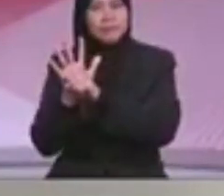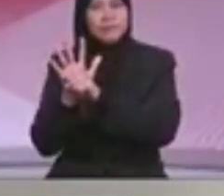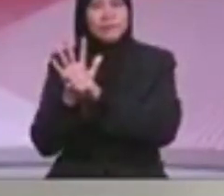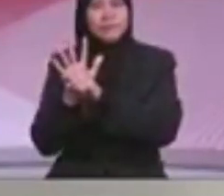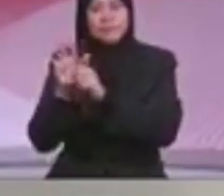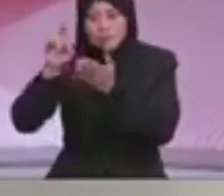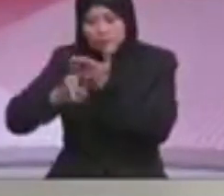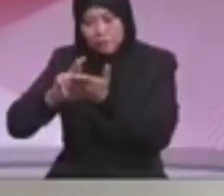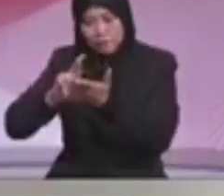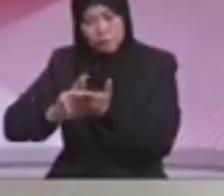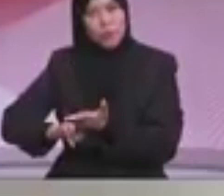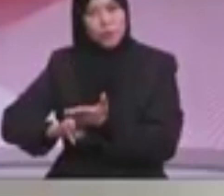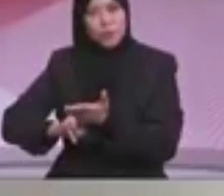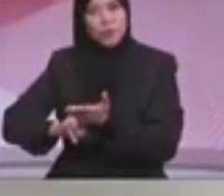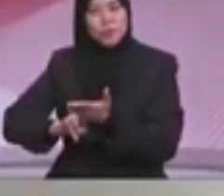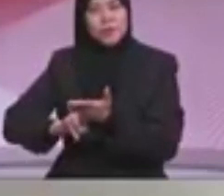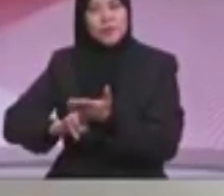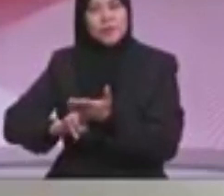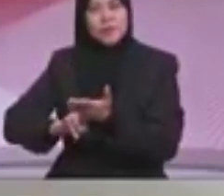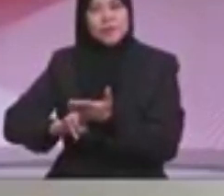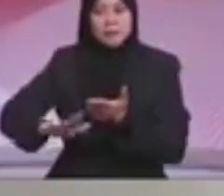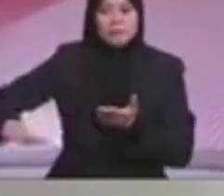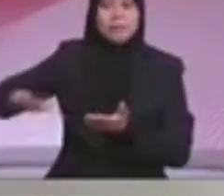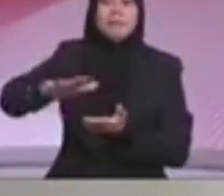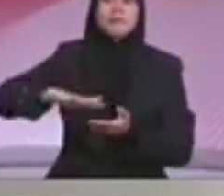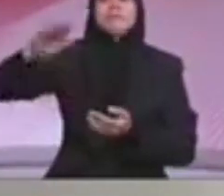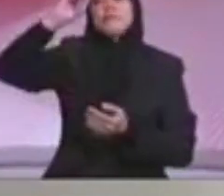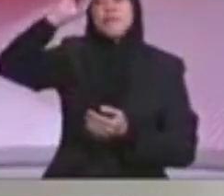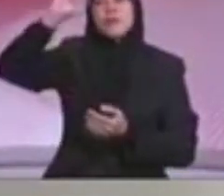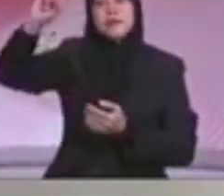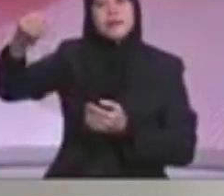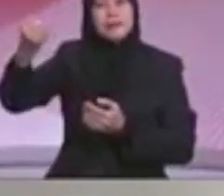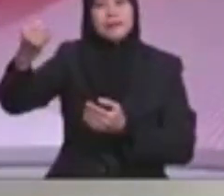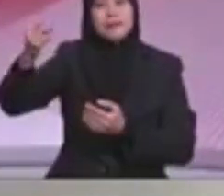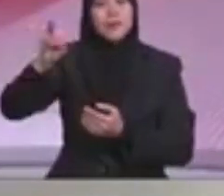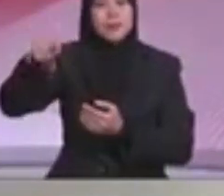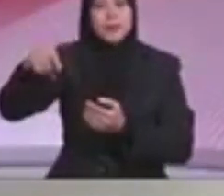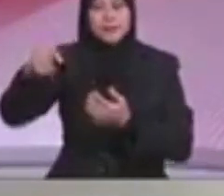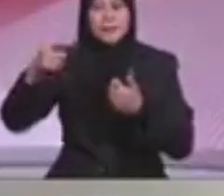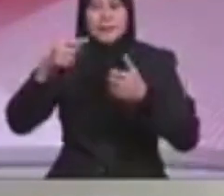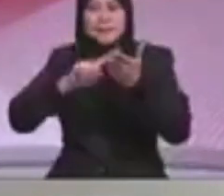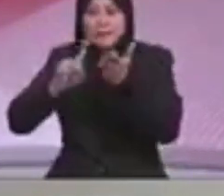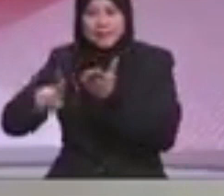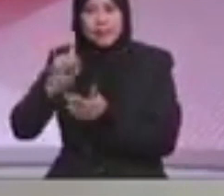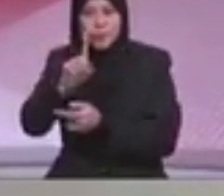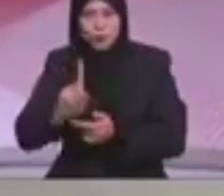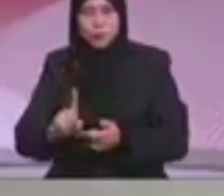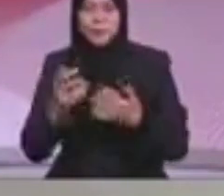telah direkodkan di seluruh wilayah Persekutuan Putrajaya. Wilayah Persekutuan kita pergi satu persatu. Ya.